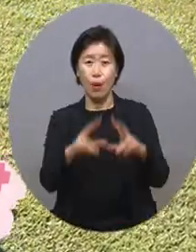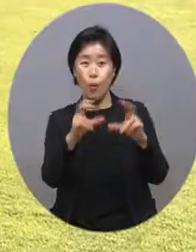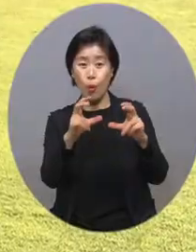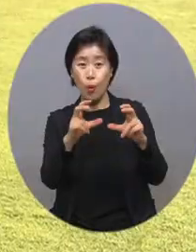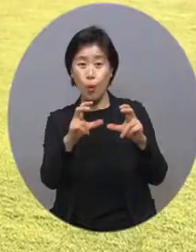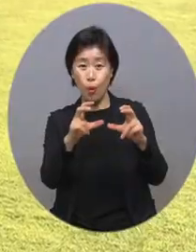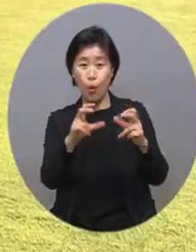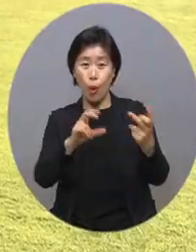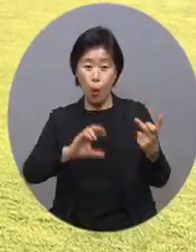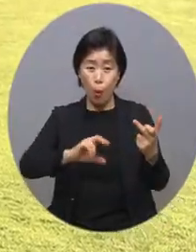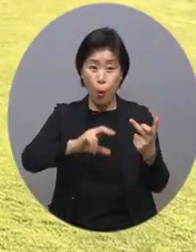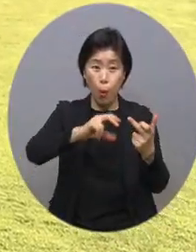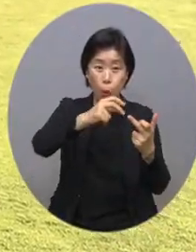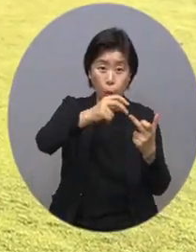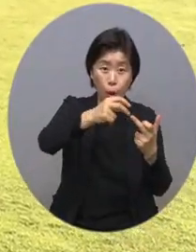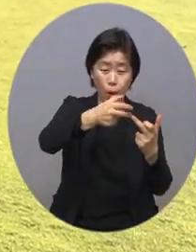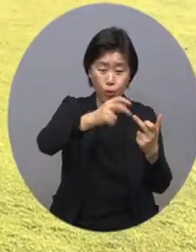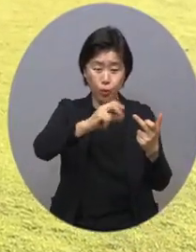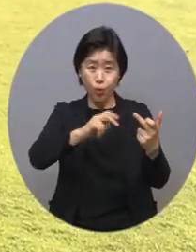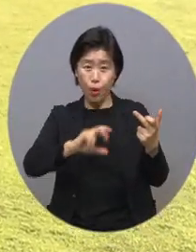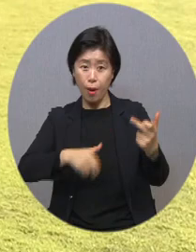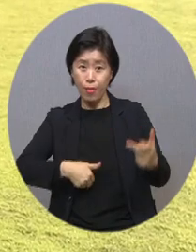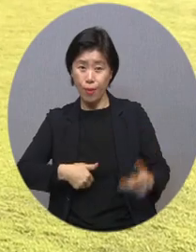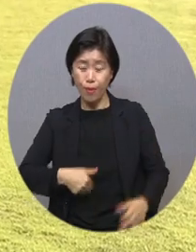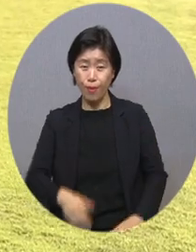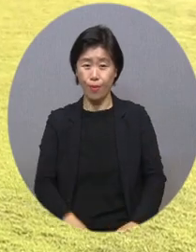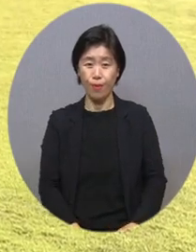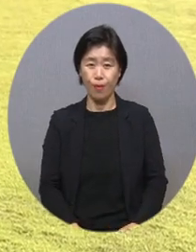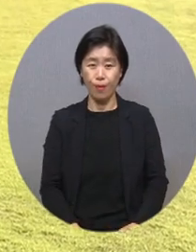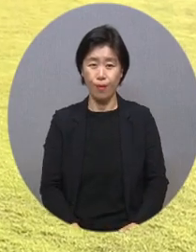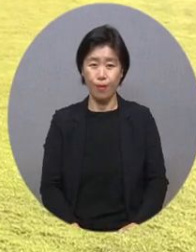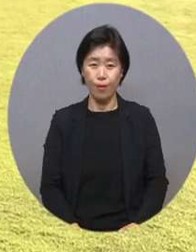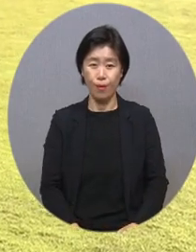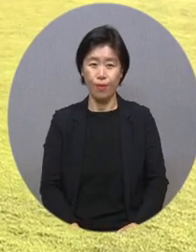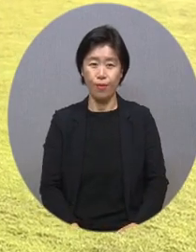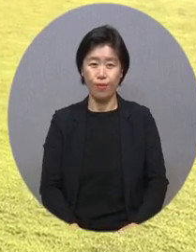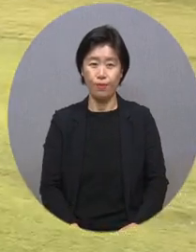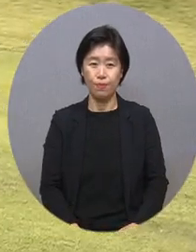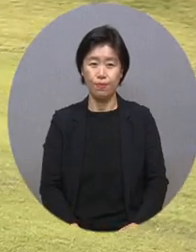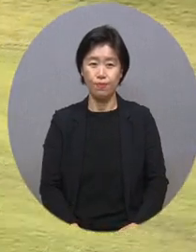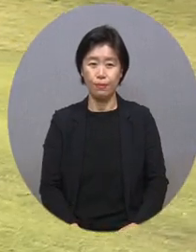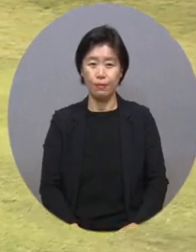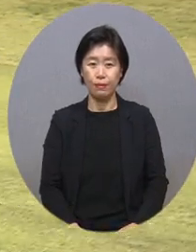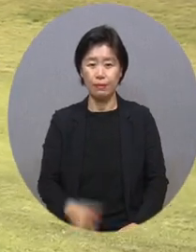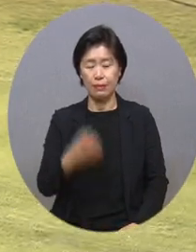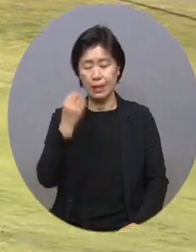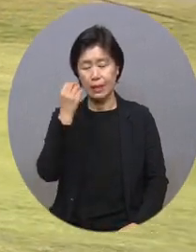언덕을, 공을 올라갔어. 공이 걸어 올라가요. 내려올 텐데, 여기 러프.